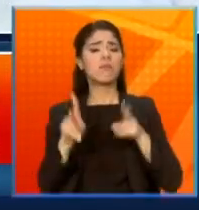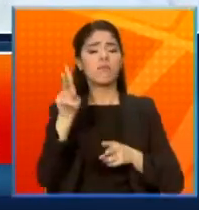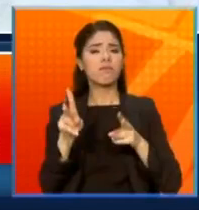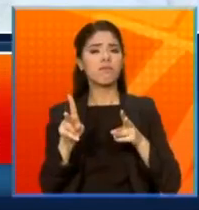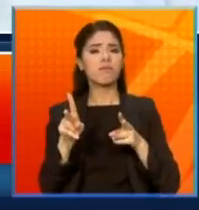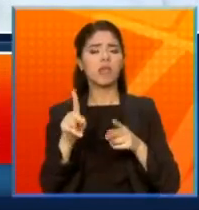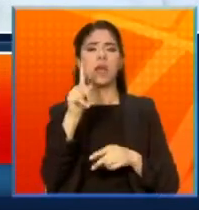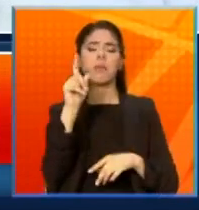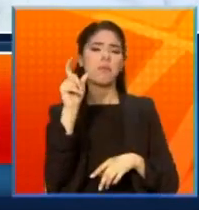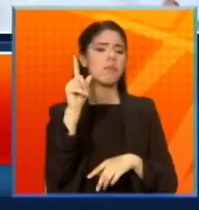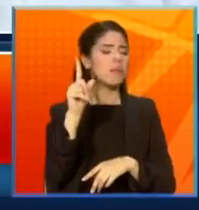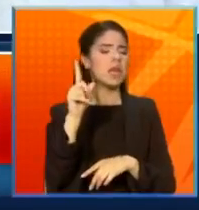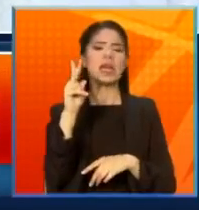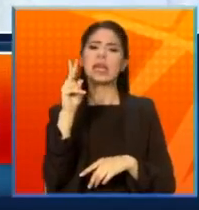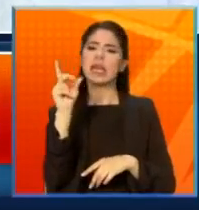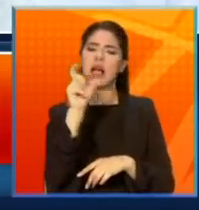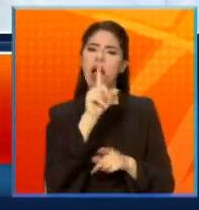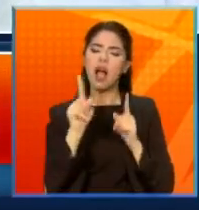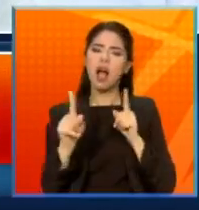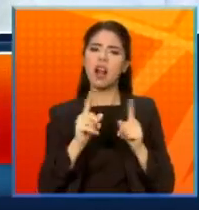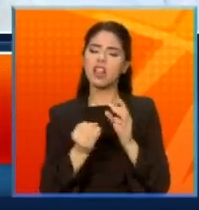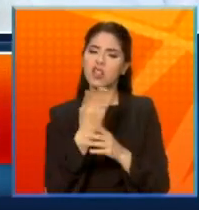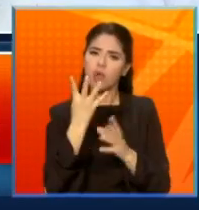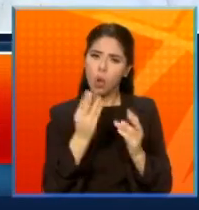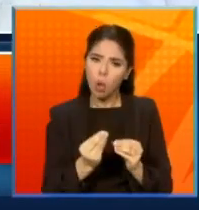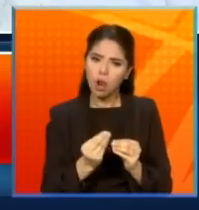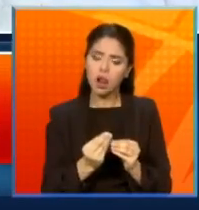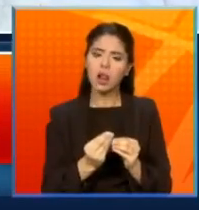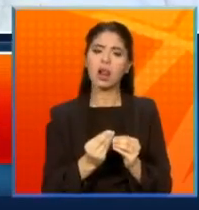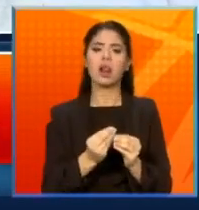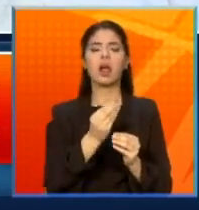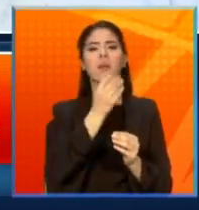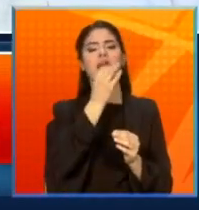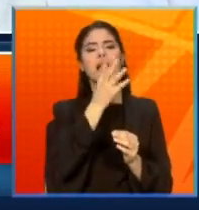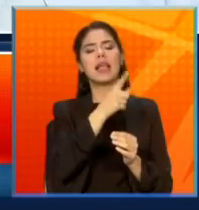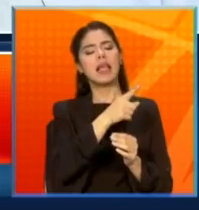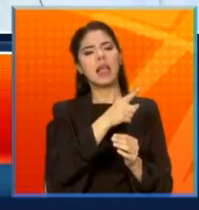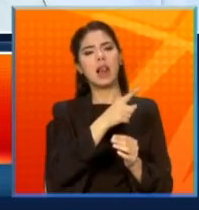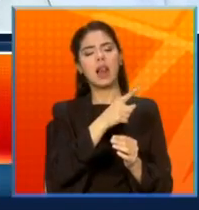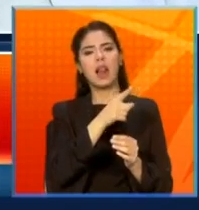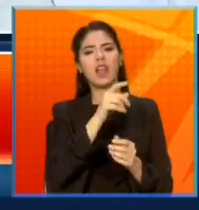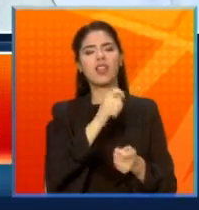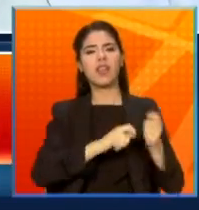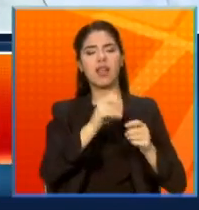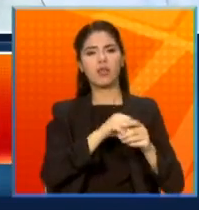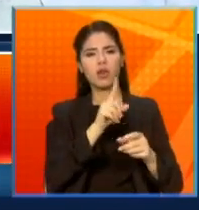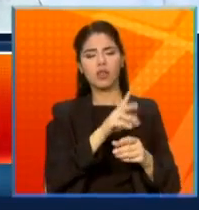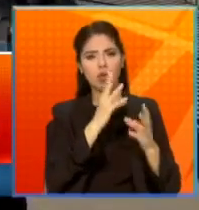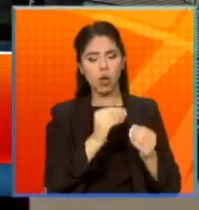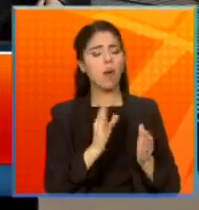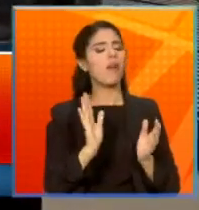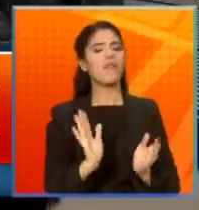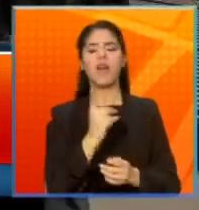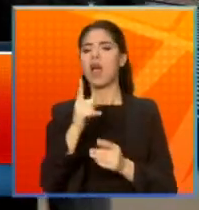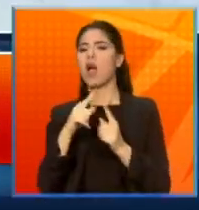Kimisi 1-2 ay içinde çıkar diyor. Hızlı bir şekilde de çıkarabilirler. İlaç sektörünü anlamak biraz zordur. Daha da